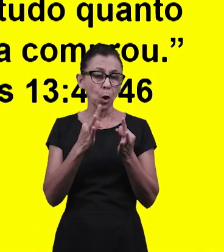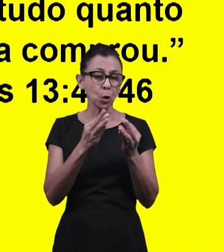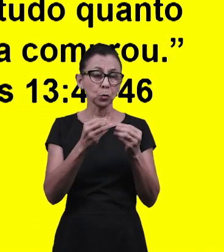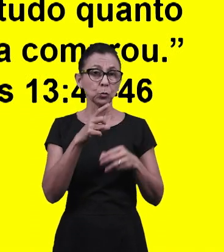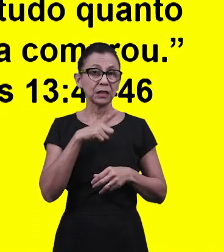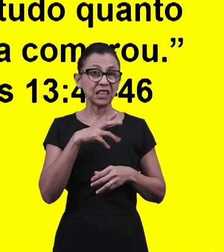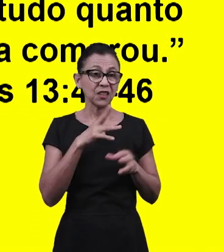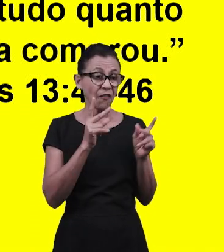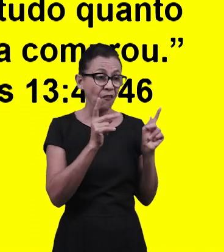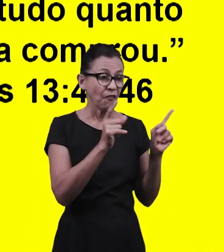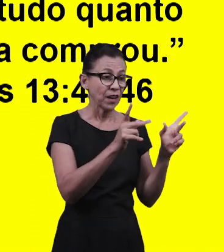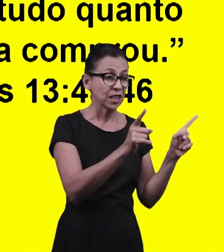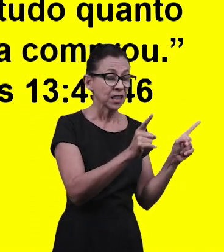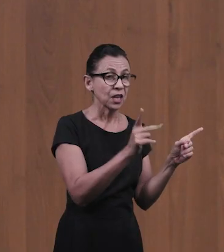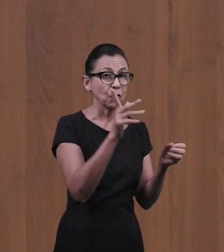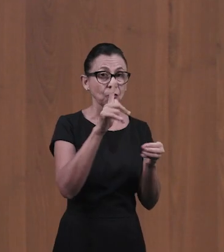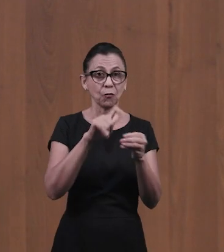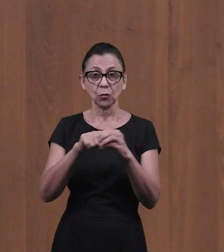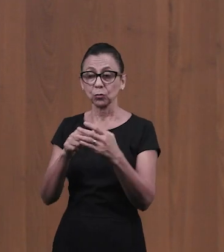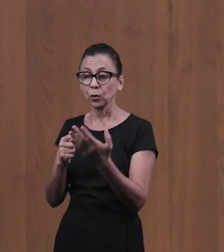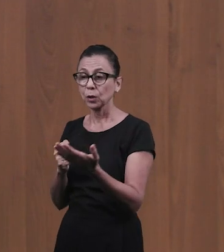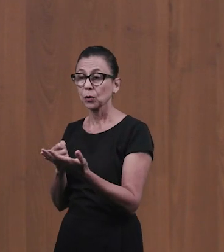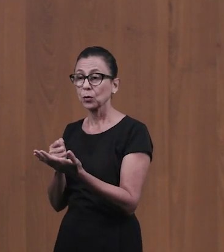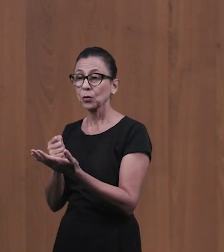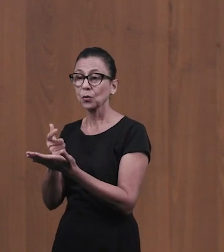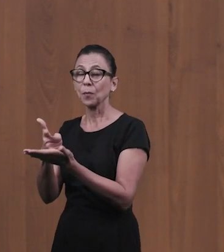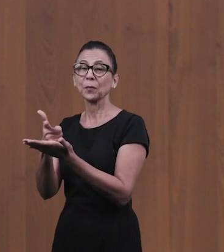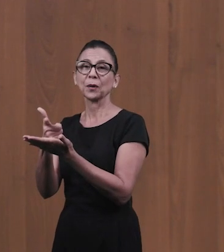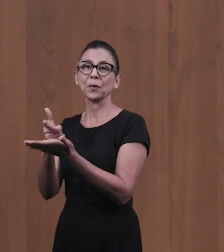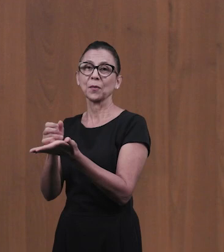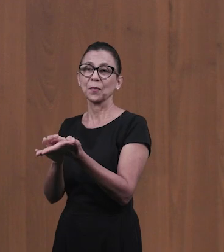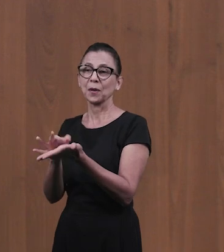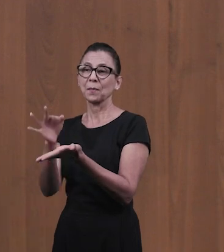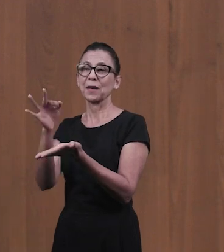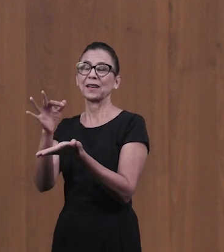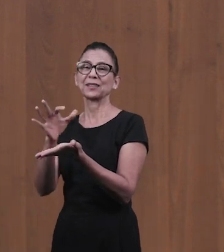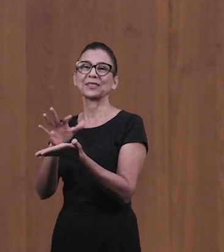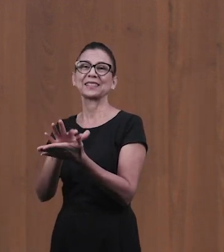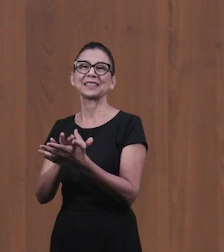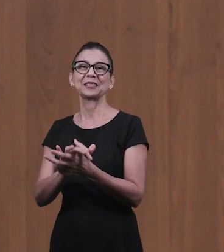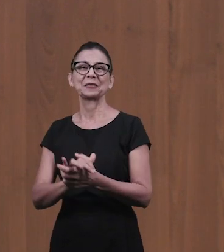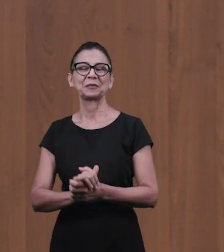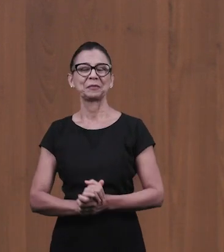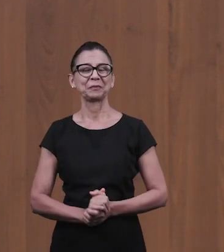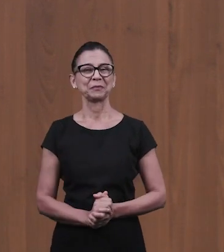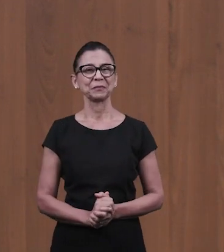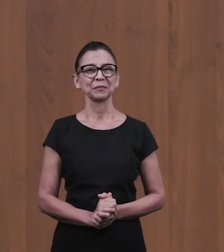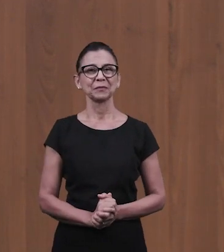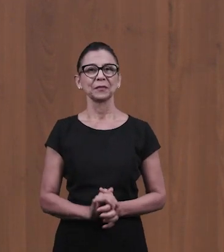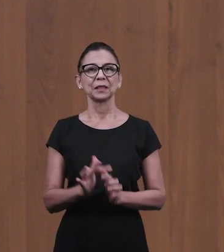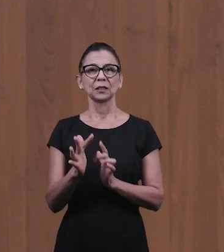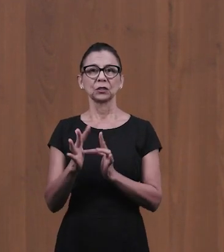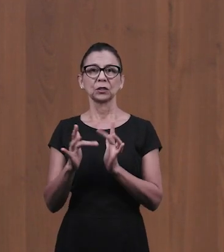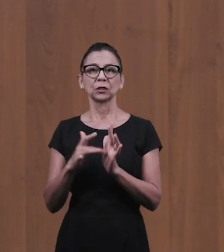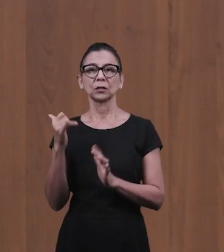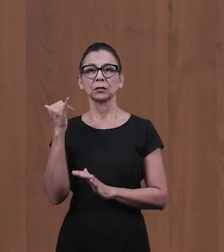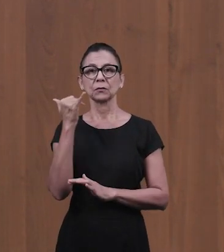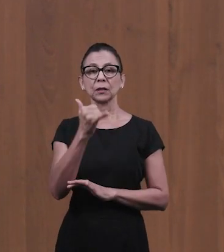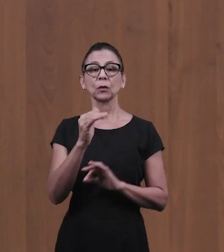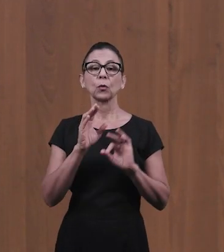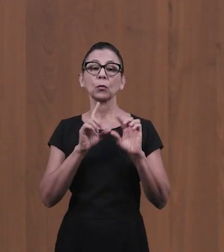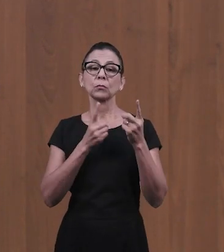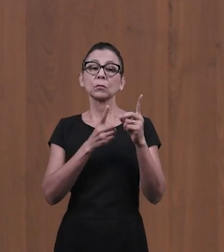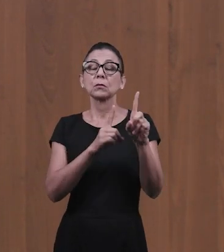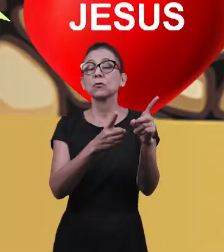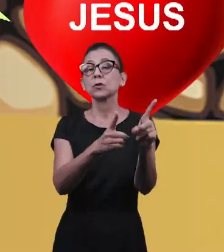avait, il a acheté. Jésus a raconté encore cette parabole à ses disciples. Il a dit que le